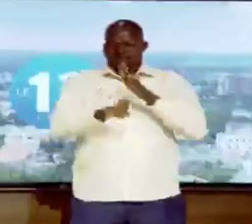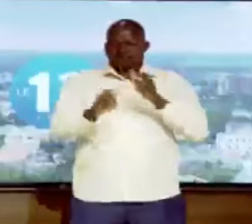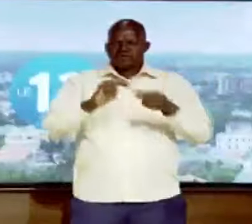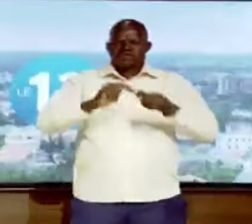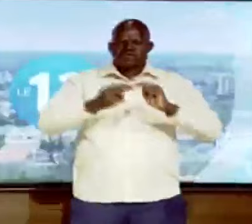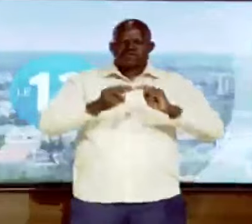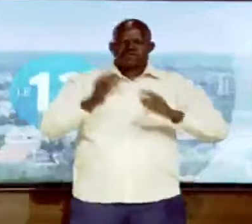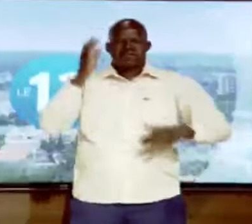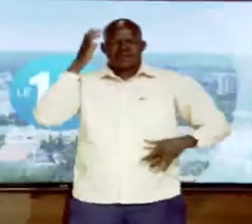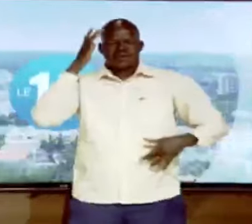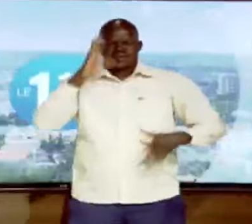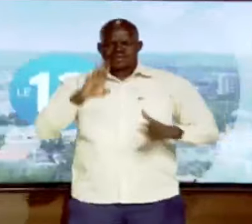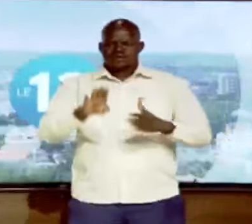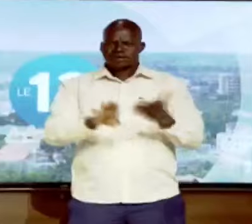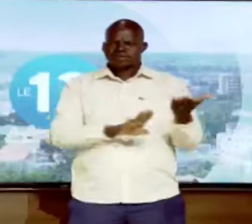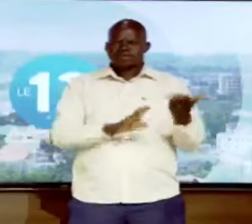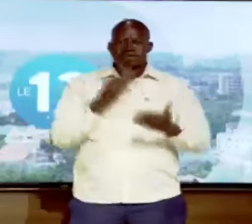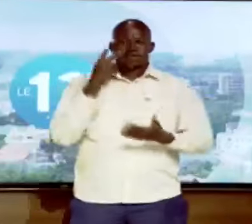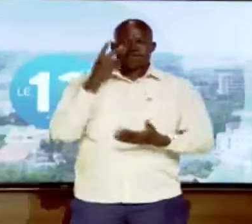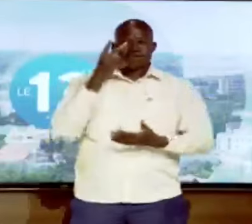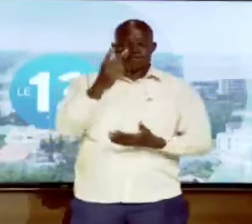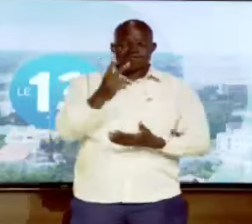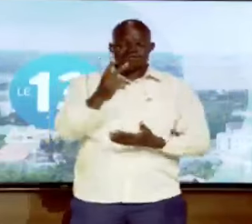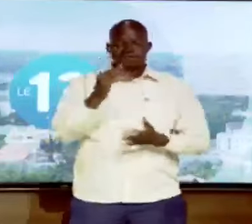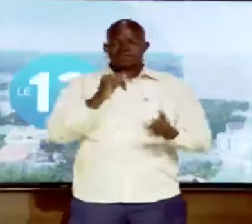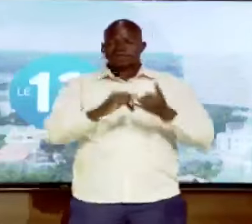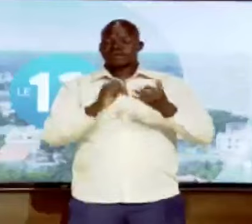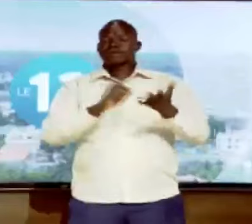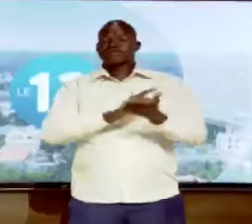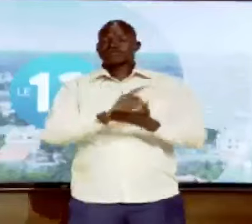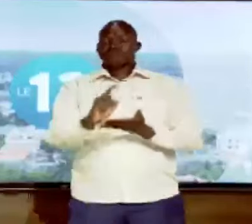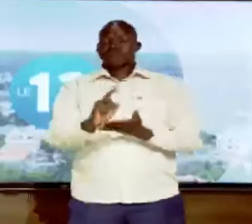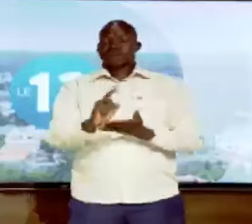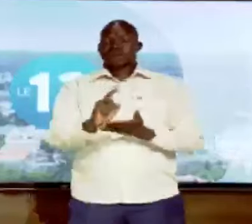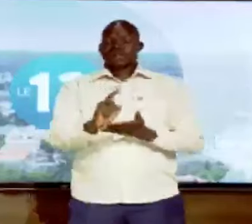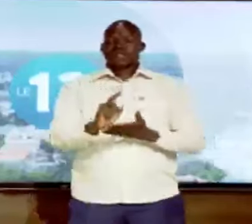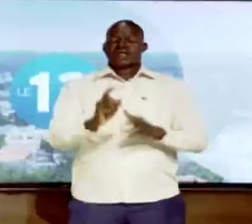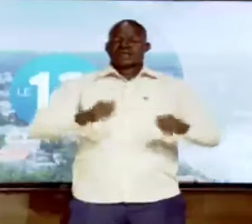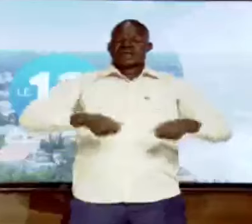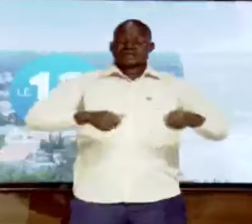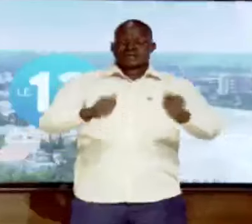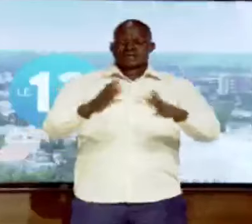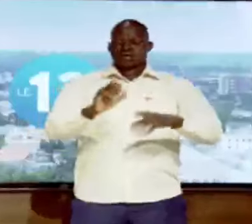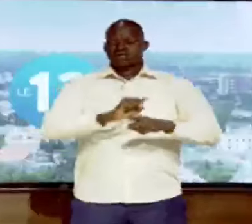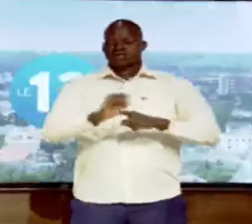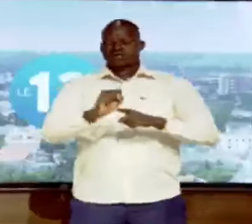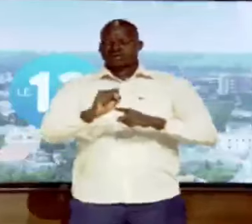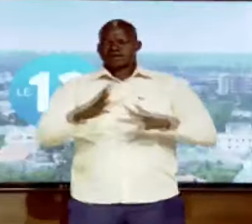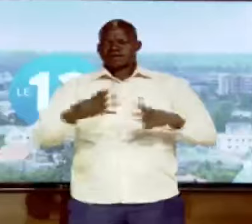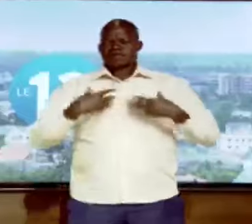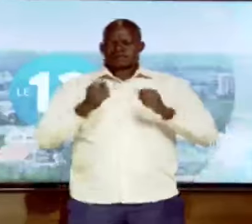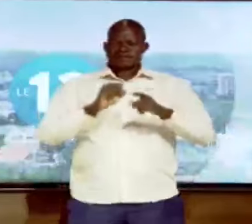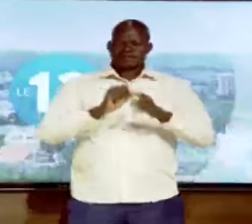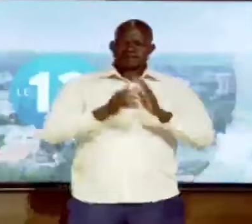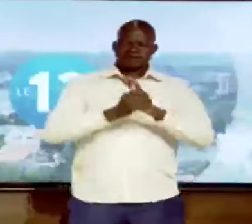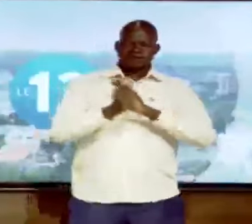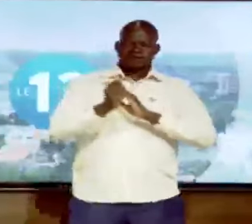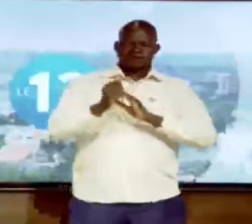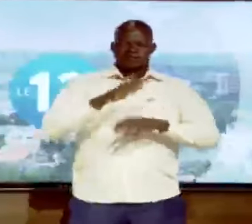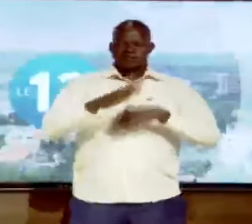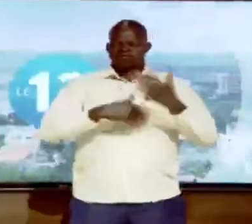dingue et de décès constatés ces dernières semaines l'accès au CIN de santé de qualité pour tous une ambition